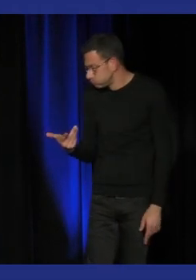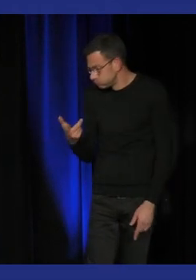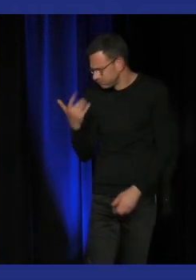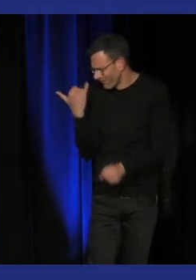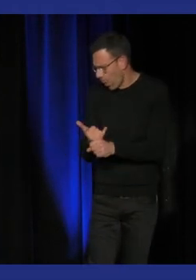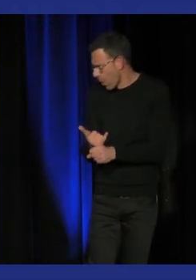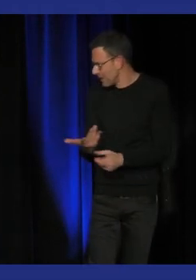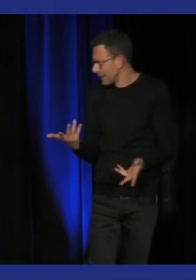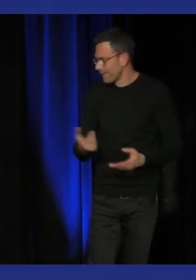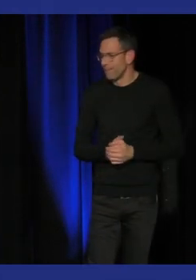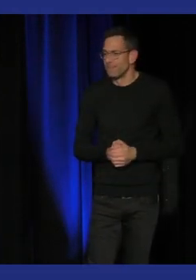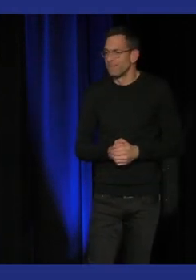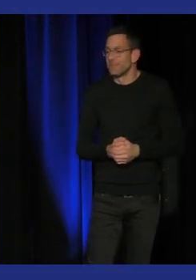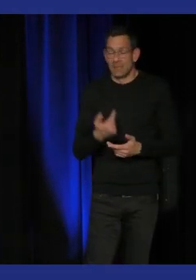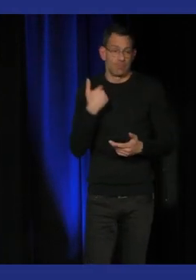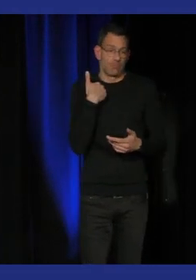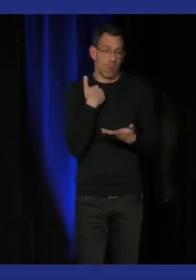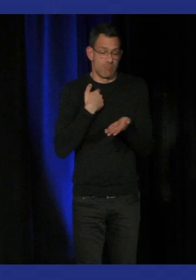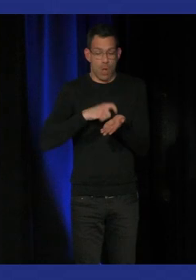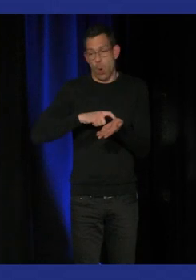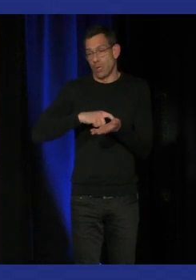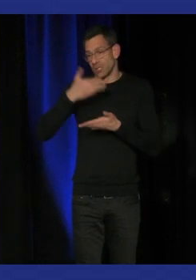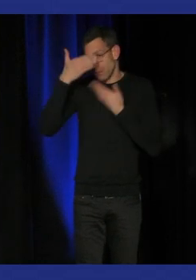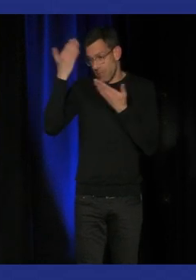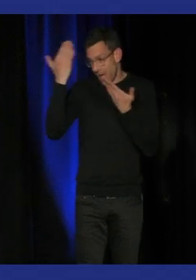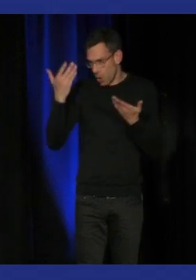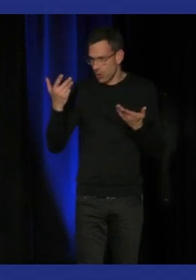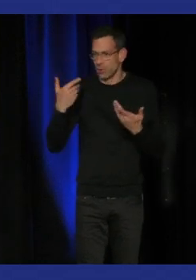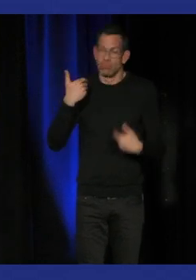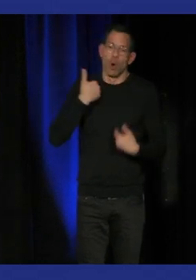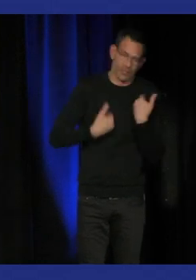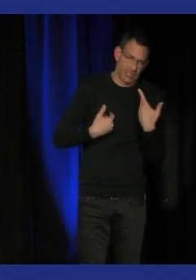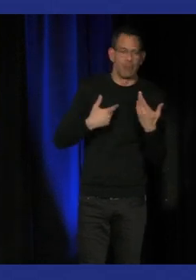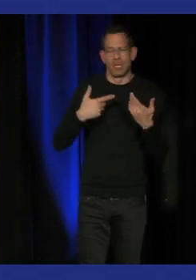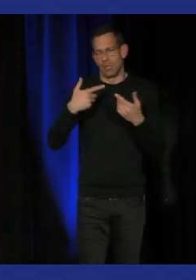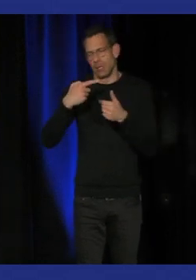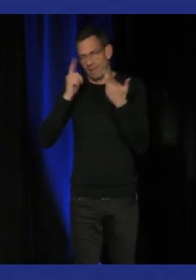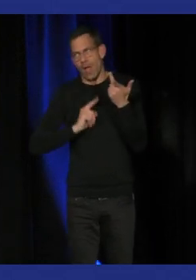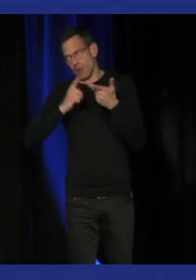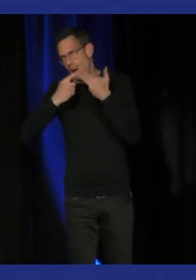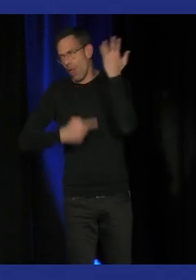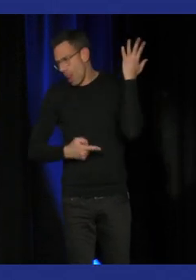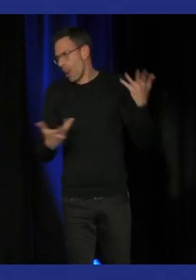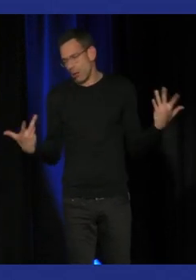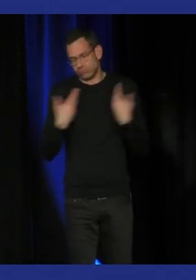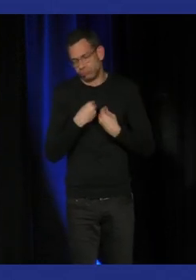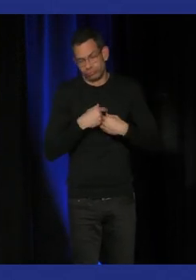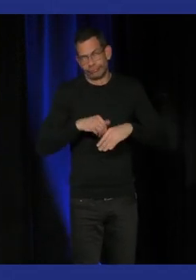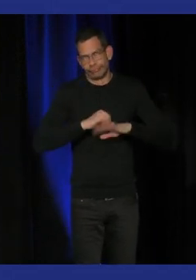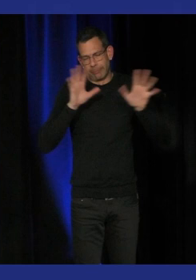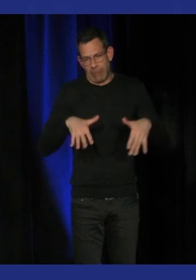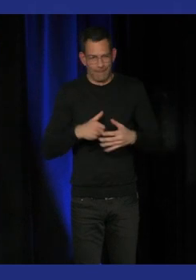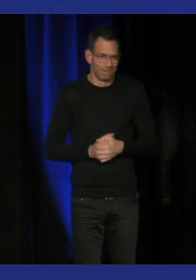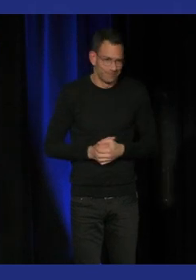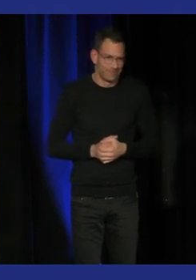voilà. Et après, moi je suis d'origine marocaine, handicapée, enfin bref, donc j'ai tous les stigmates, hein, je cumule, je suis une